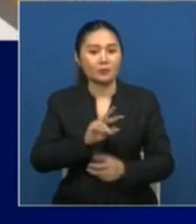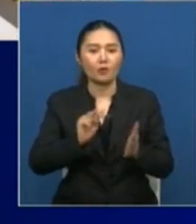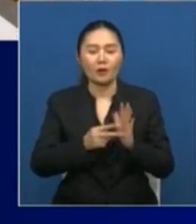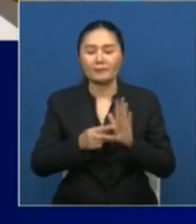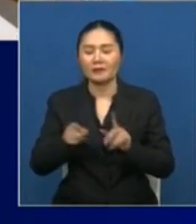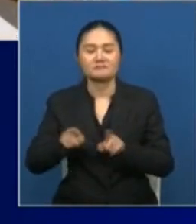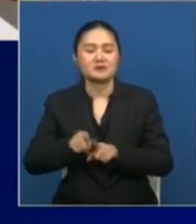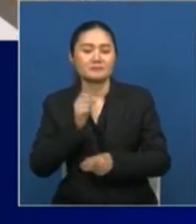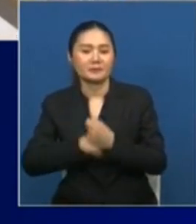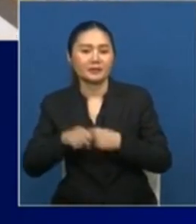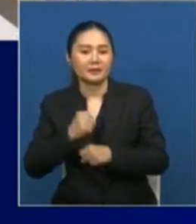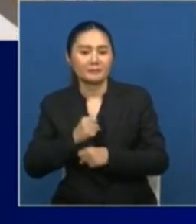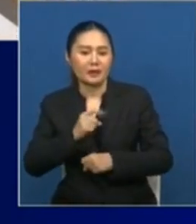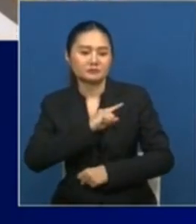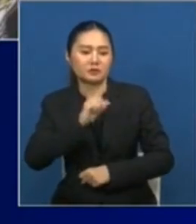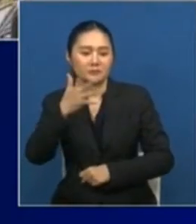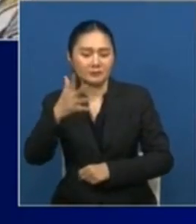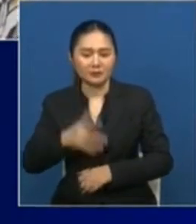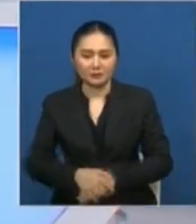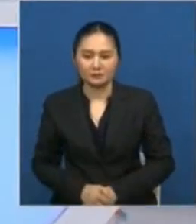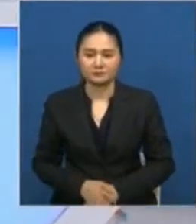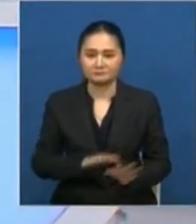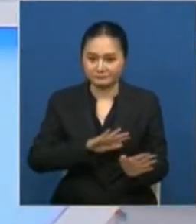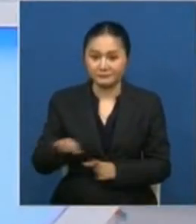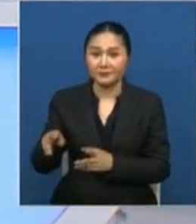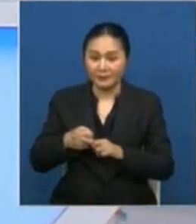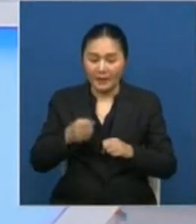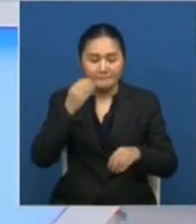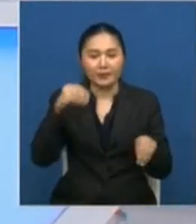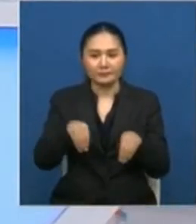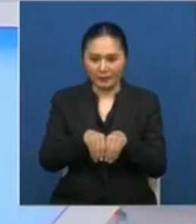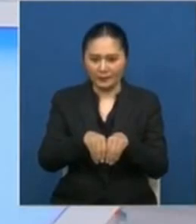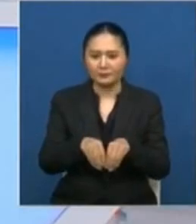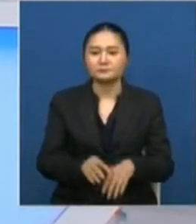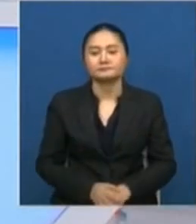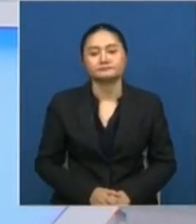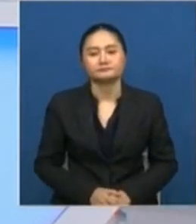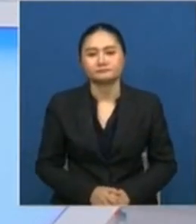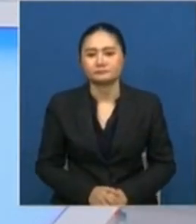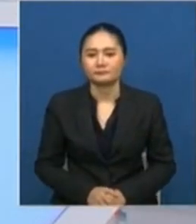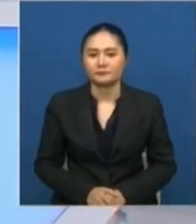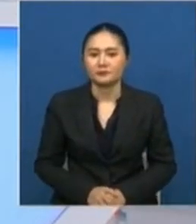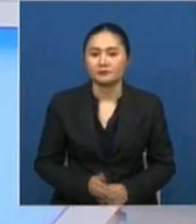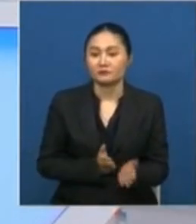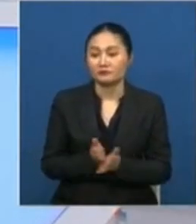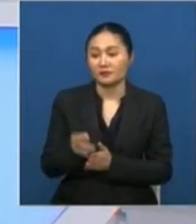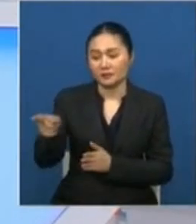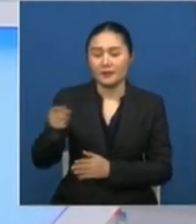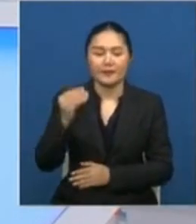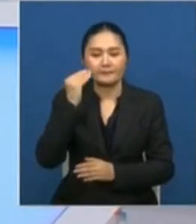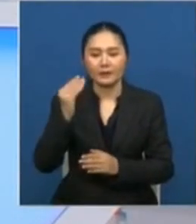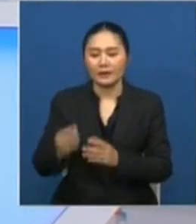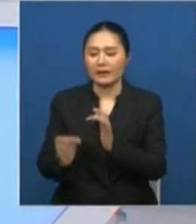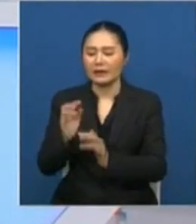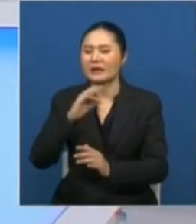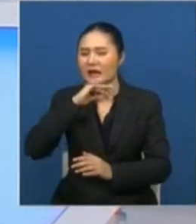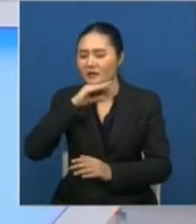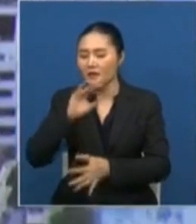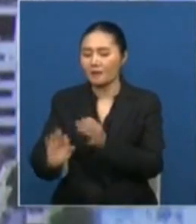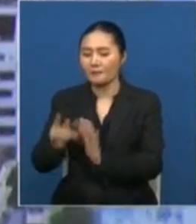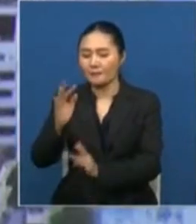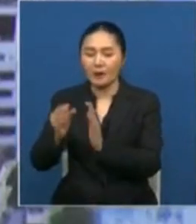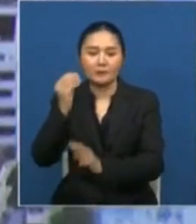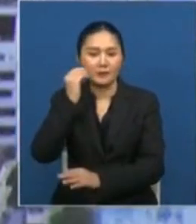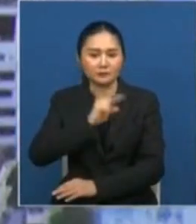ละเว้นการปฏิบัติหน้าที่อีกส่วนเหตุการณ์นี้บ้านอยู่ติดกันเลยนะคะคุณผู้ชมทั้งฝั่งนึงเนี่ยจุดไฟเผาขยะเผาในพื้นที่